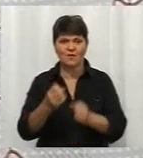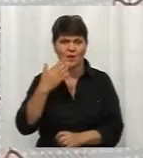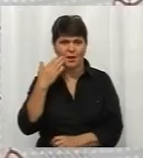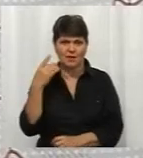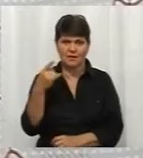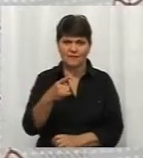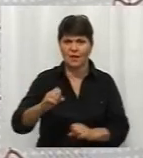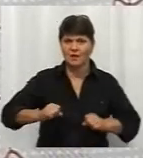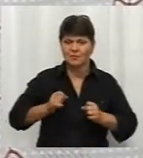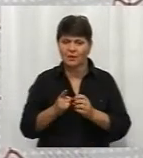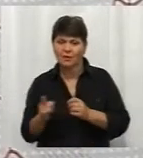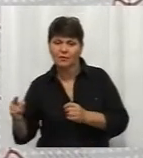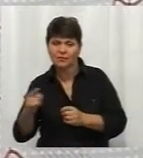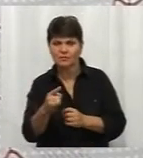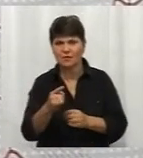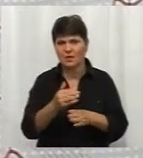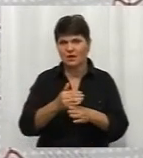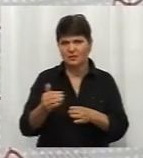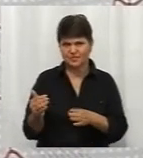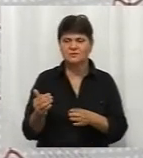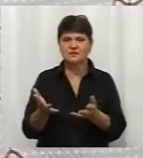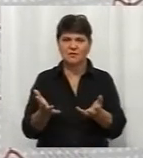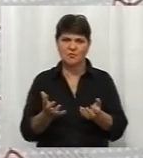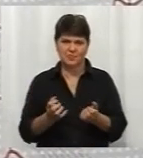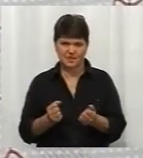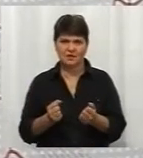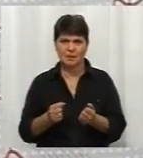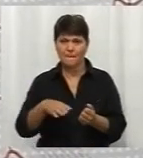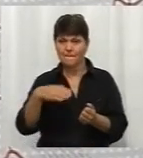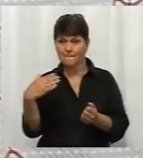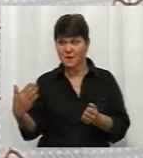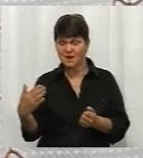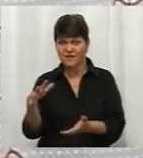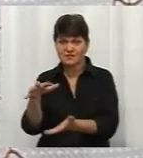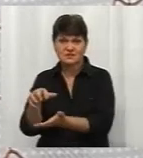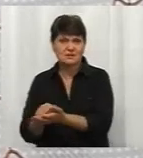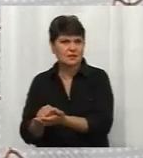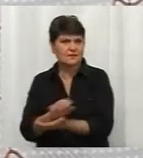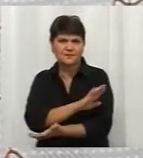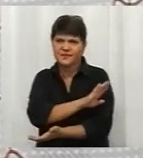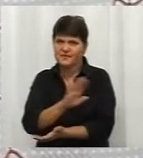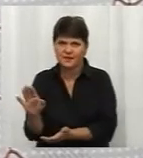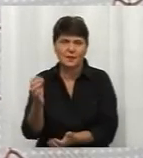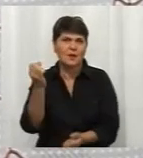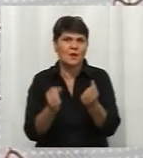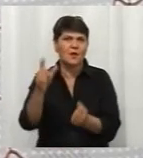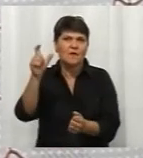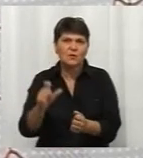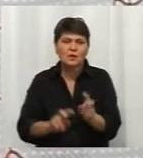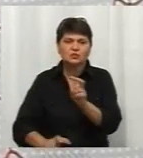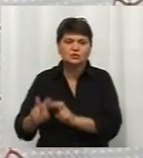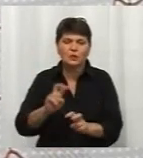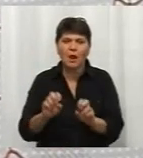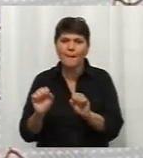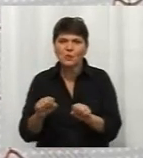засобів намагався об'їхати, після того прийняв праву смугу зайняв. Ні, водій повинен вишукати можливість